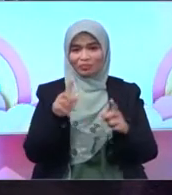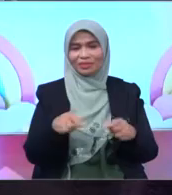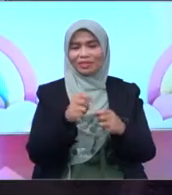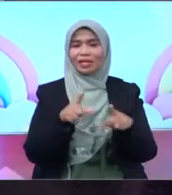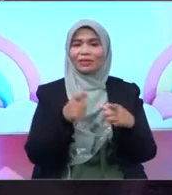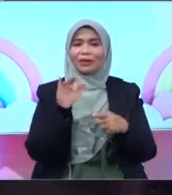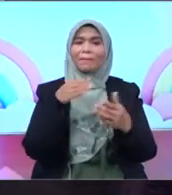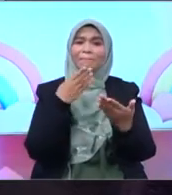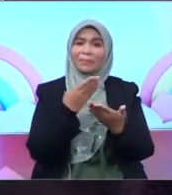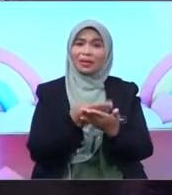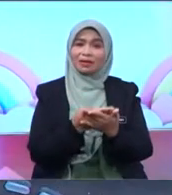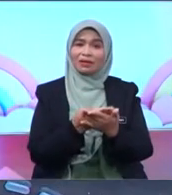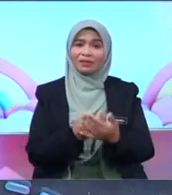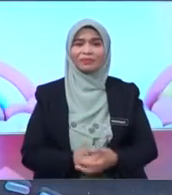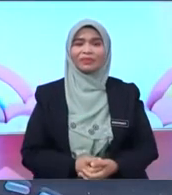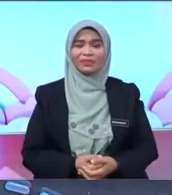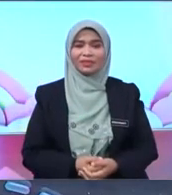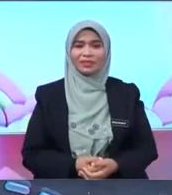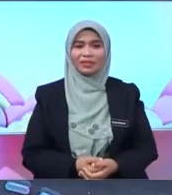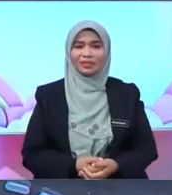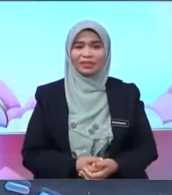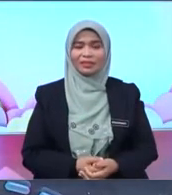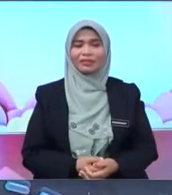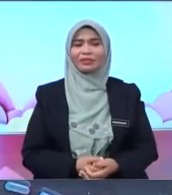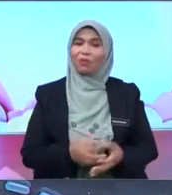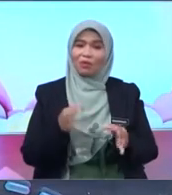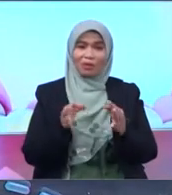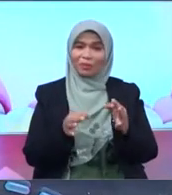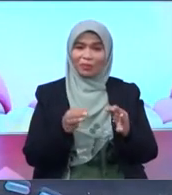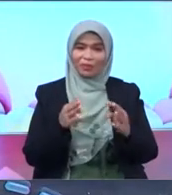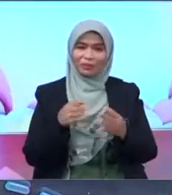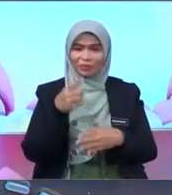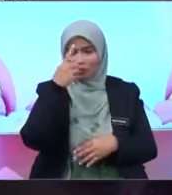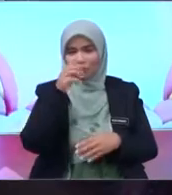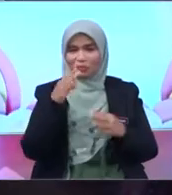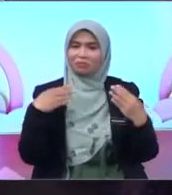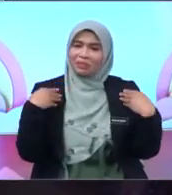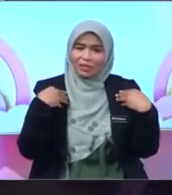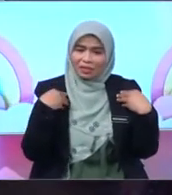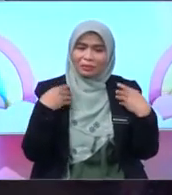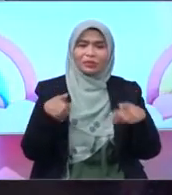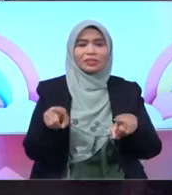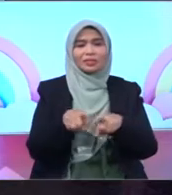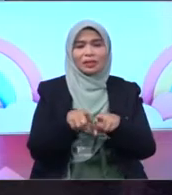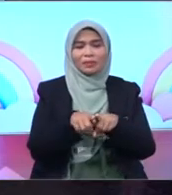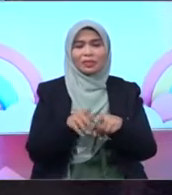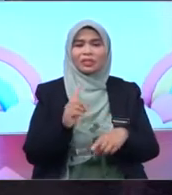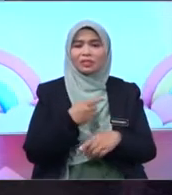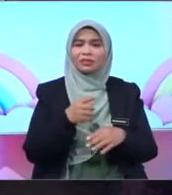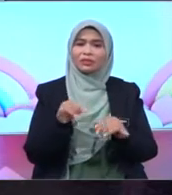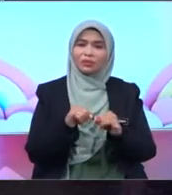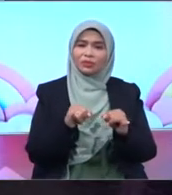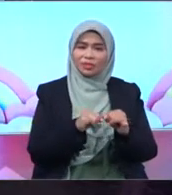teruske warna pink apa Dek makhluk pada hewan Chingu tulang kita perlu bersikap baik kepada semua